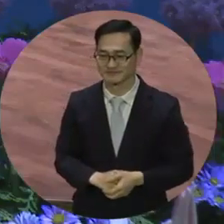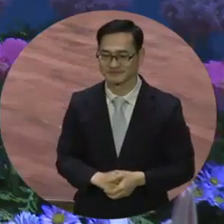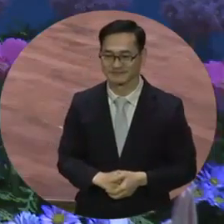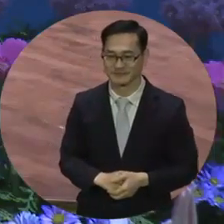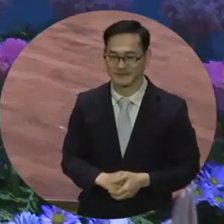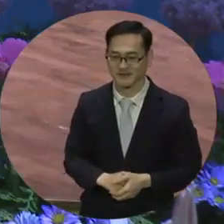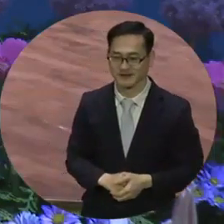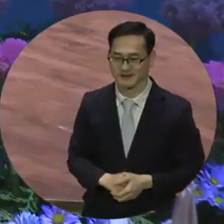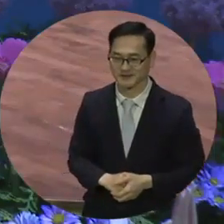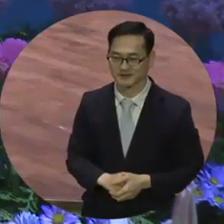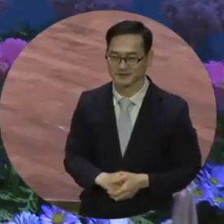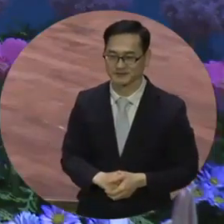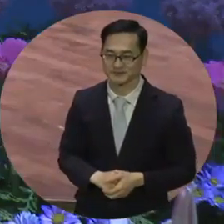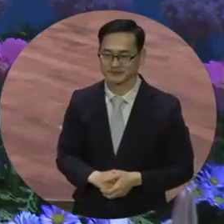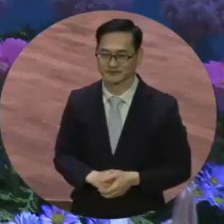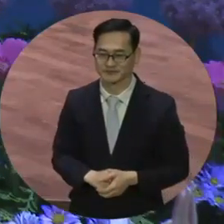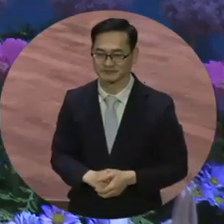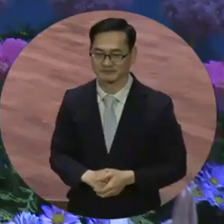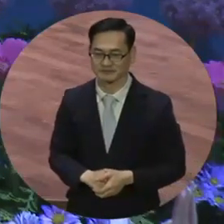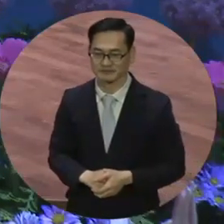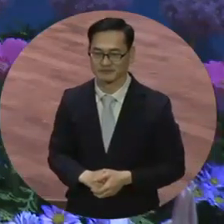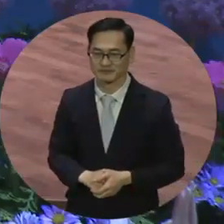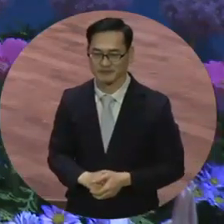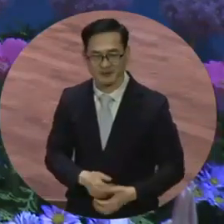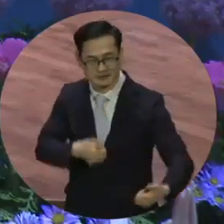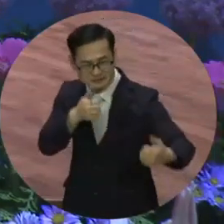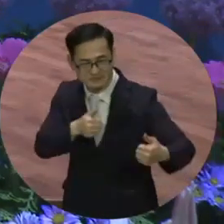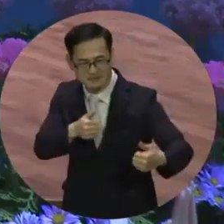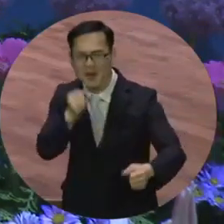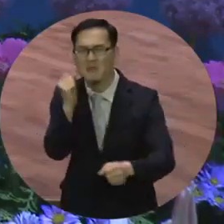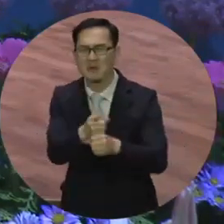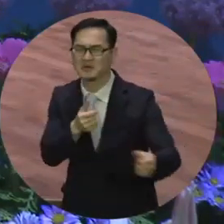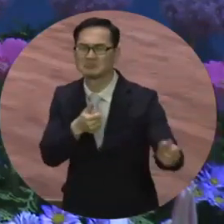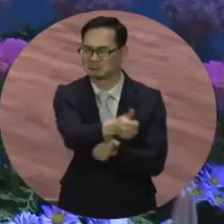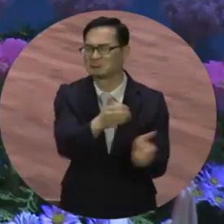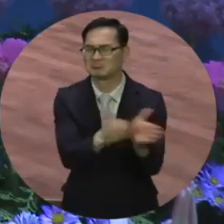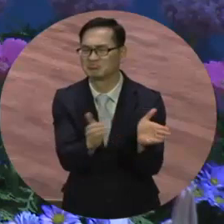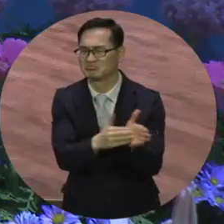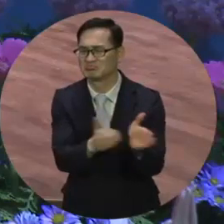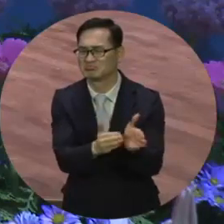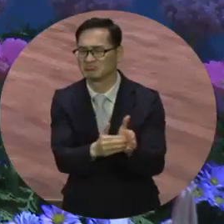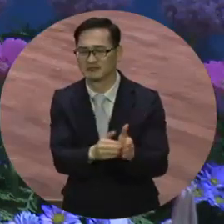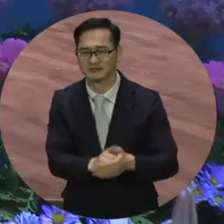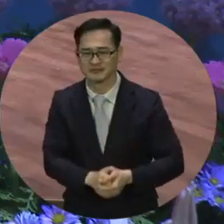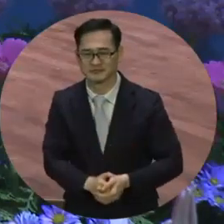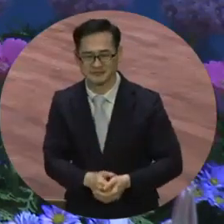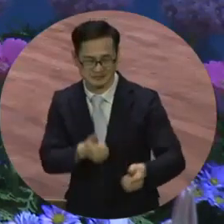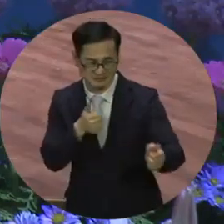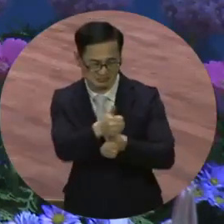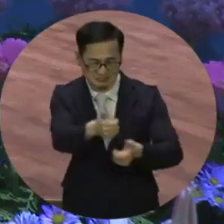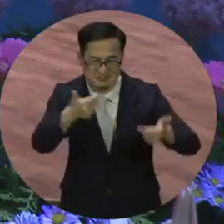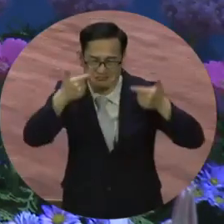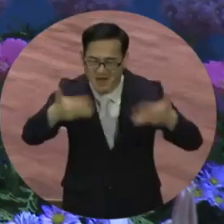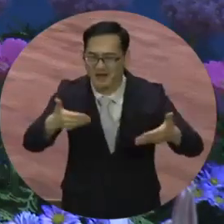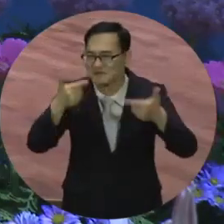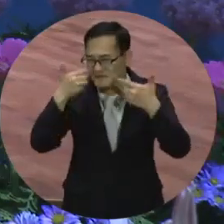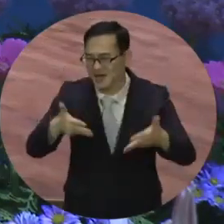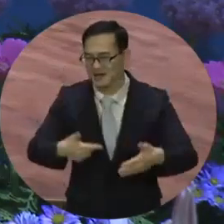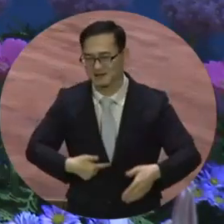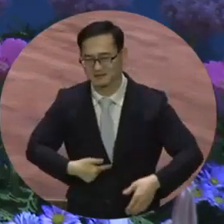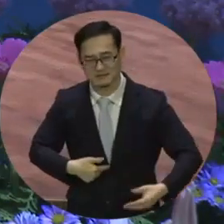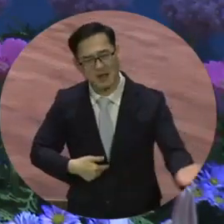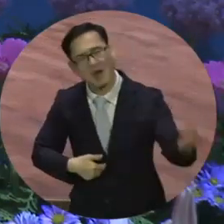이겨놓고 싸우는 것이 그리스도인들이에요. 이미 다 이겨놓고 싸우는 거예요. 아멘. 이미 보장 받고 싸우는